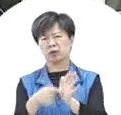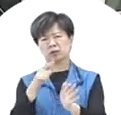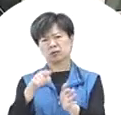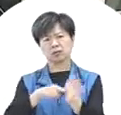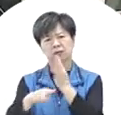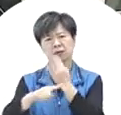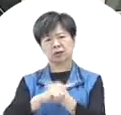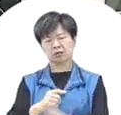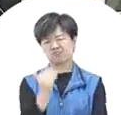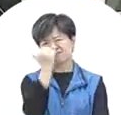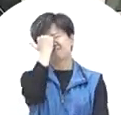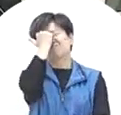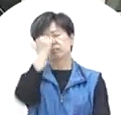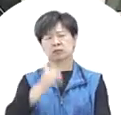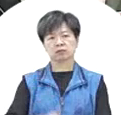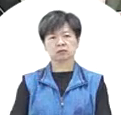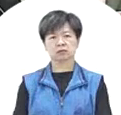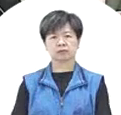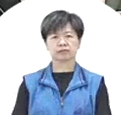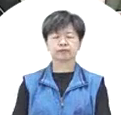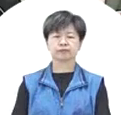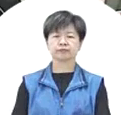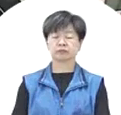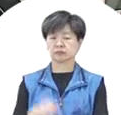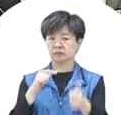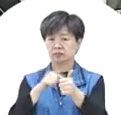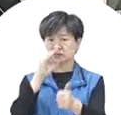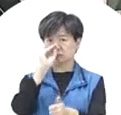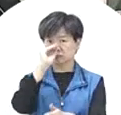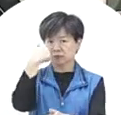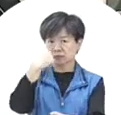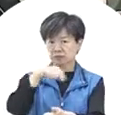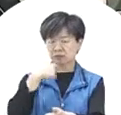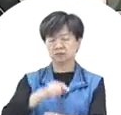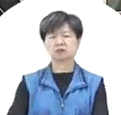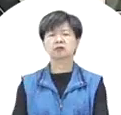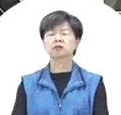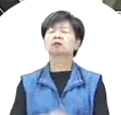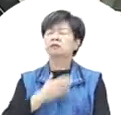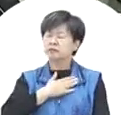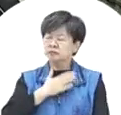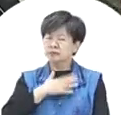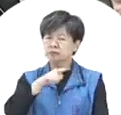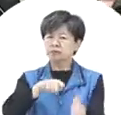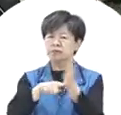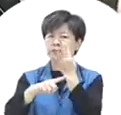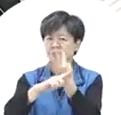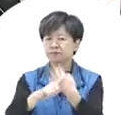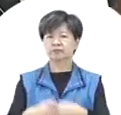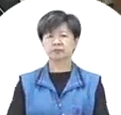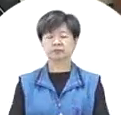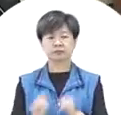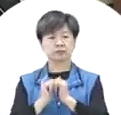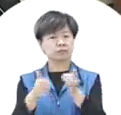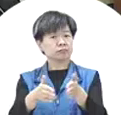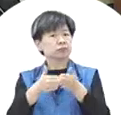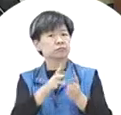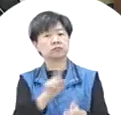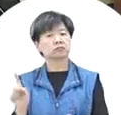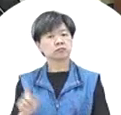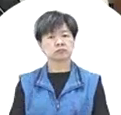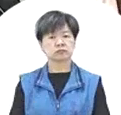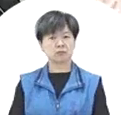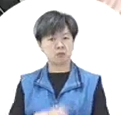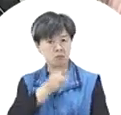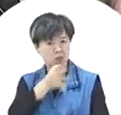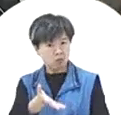莫此为甚。 他在特教上，他有他的理解， 他有他的专业，但是呢，市民需要的足够